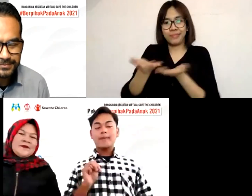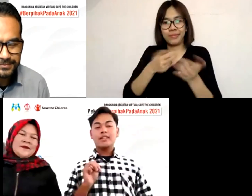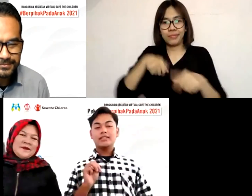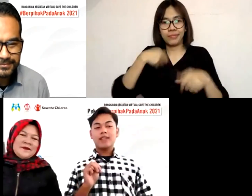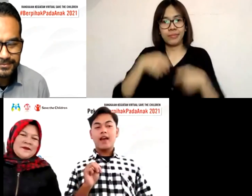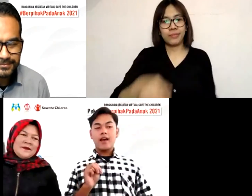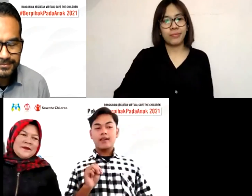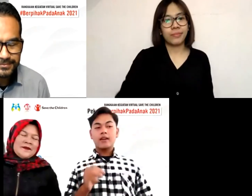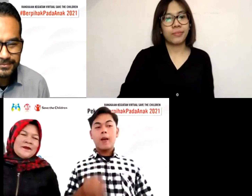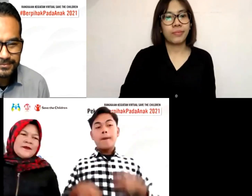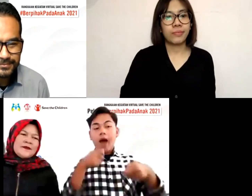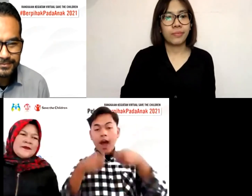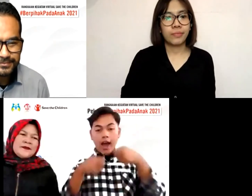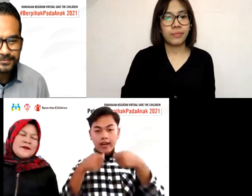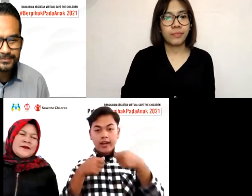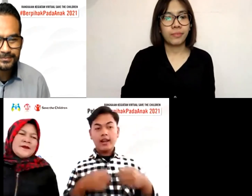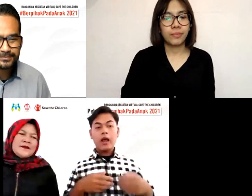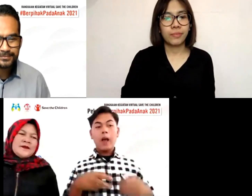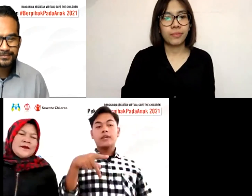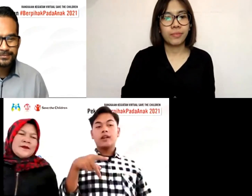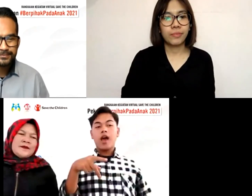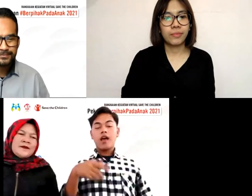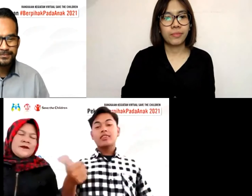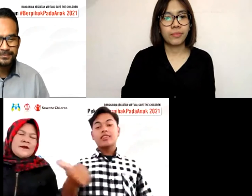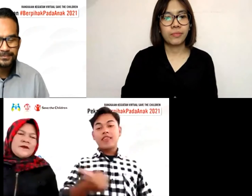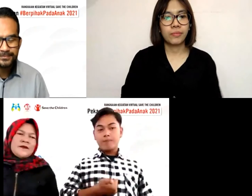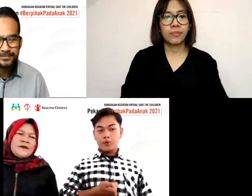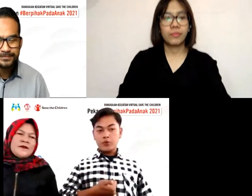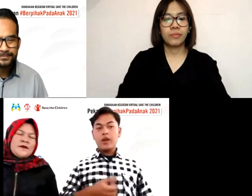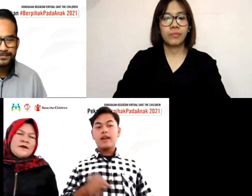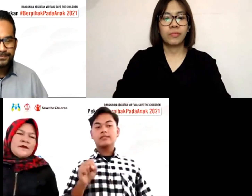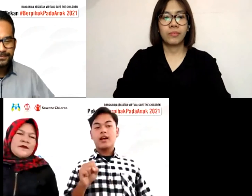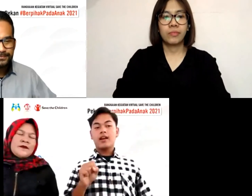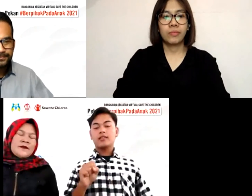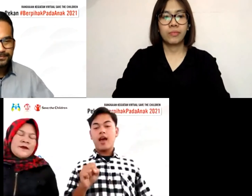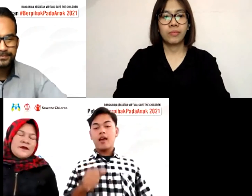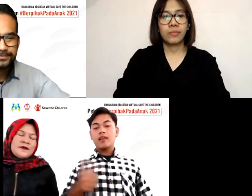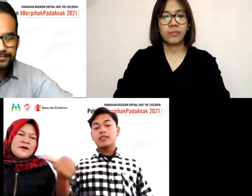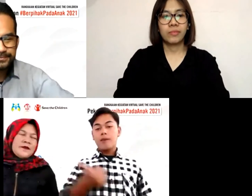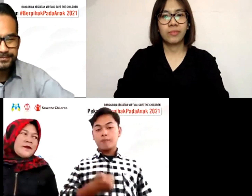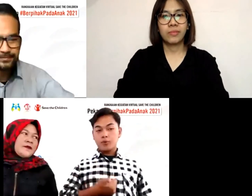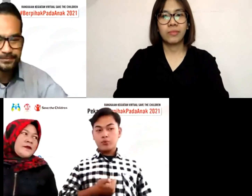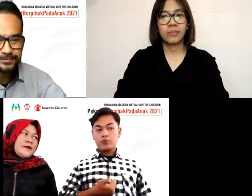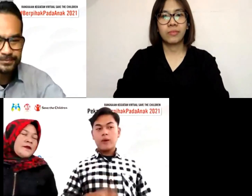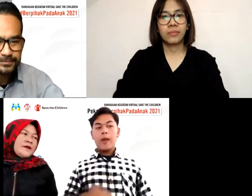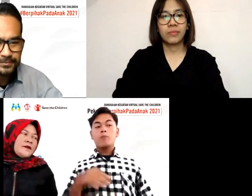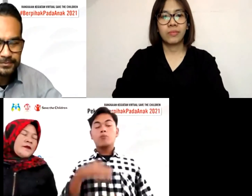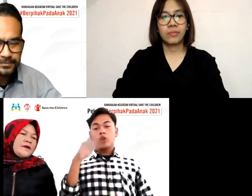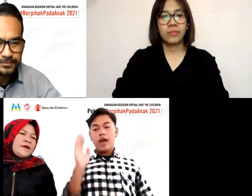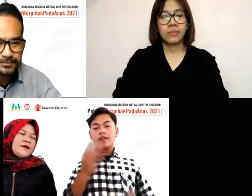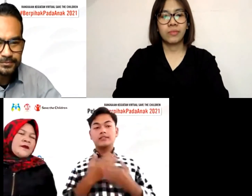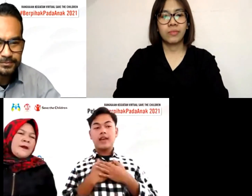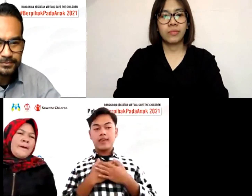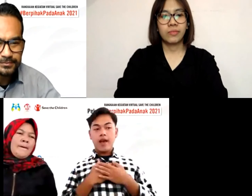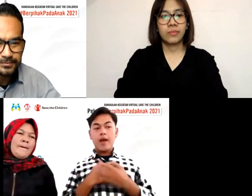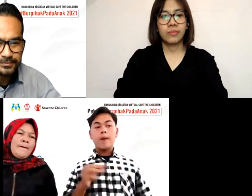Tanya ini tanya pak lima tapu tata tapu